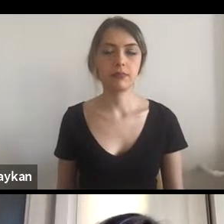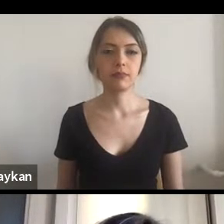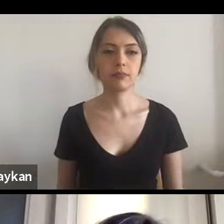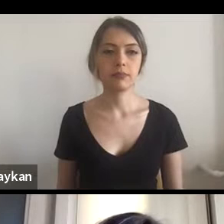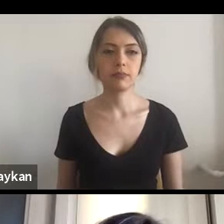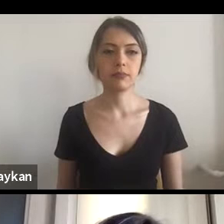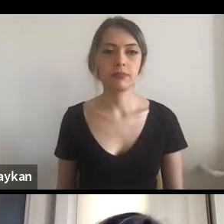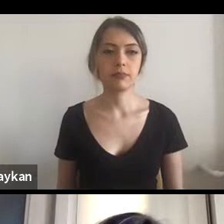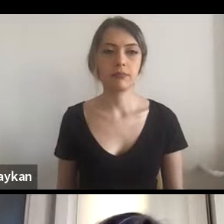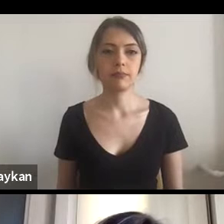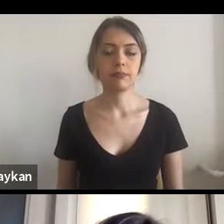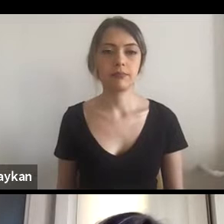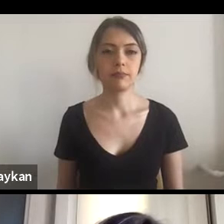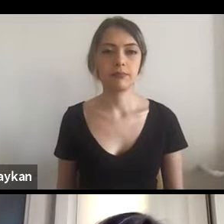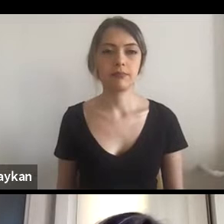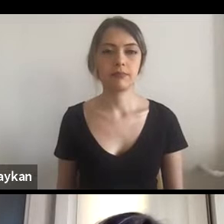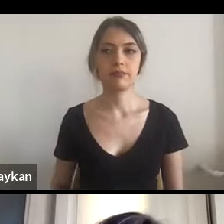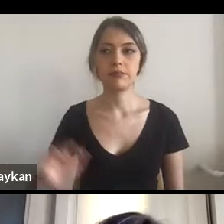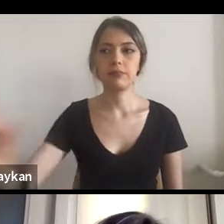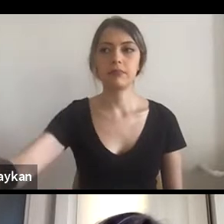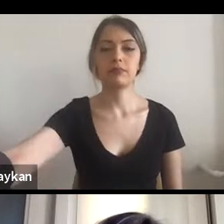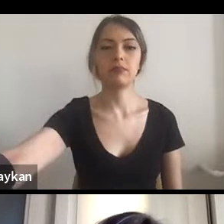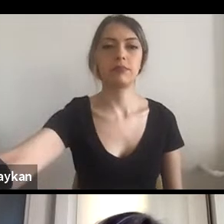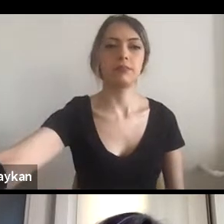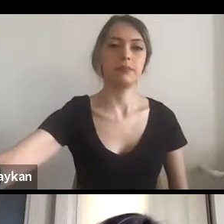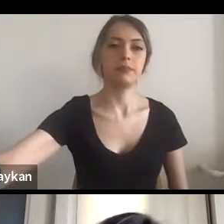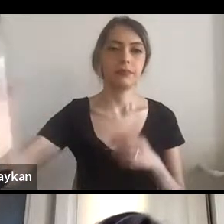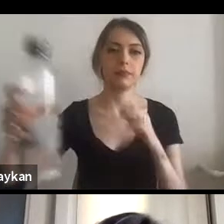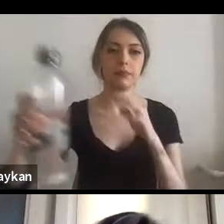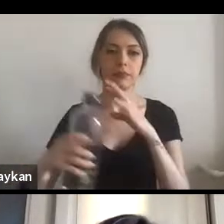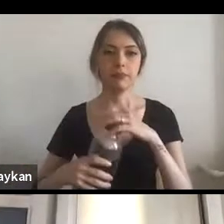Bir saniye tekrar iletiyorum.